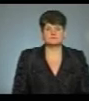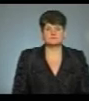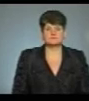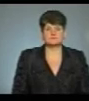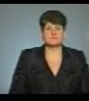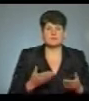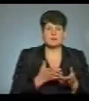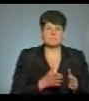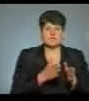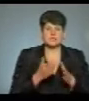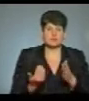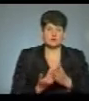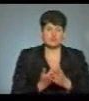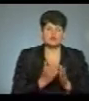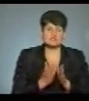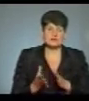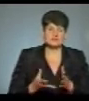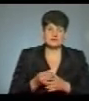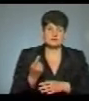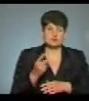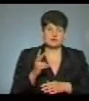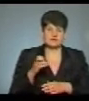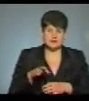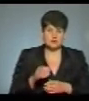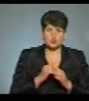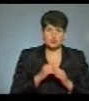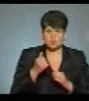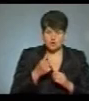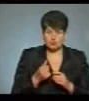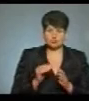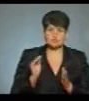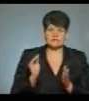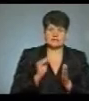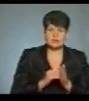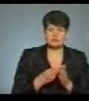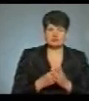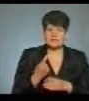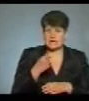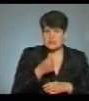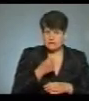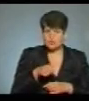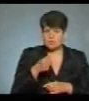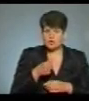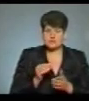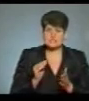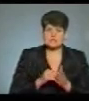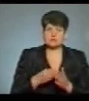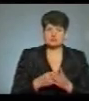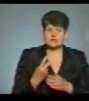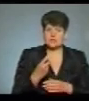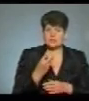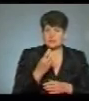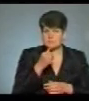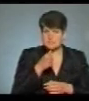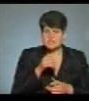Ми перейшли на нову систему фінансування з 1 квітня. І якщо кожного року закладався бюджет на рік, того року бюджет закладався на 3 місяці. Він був